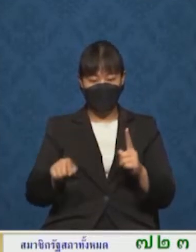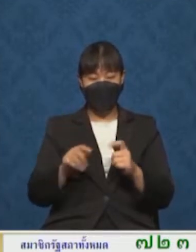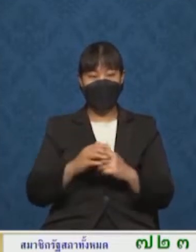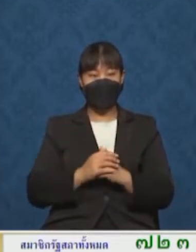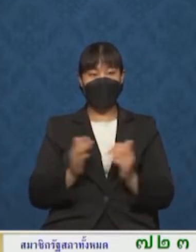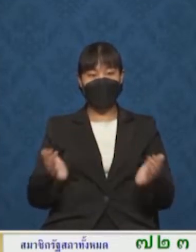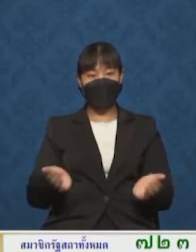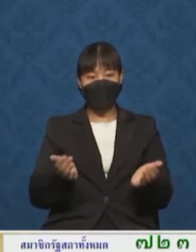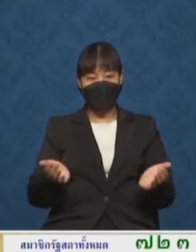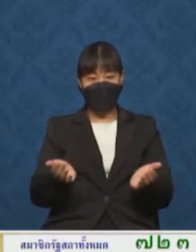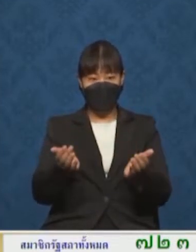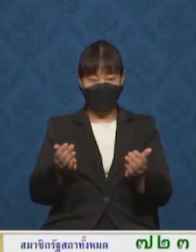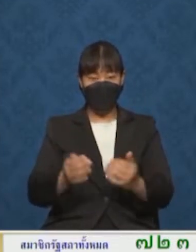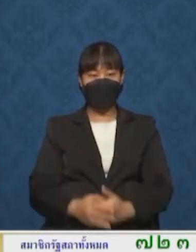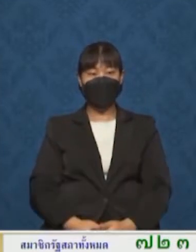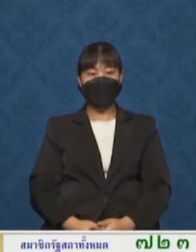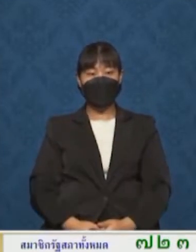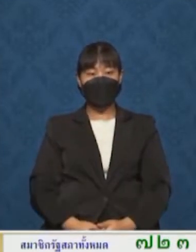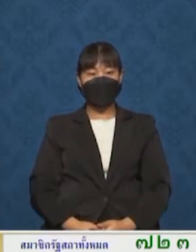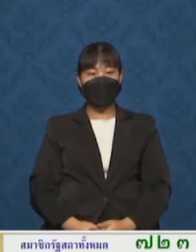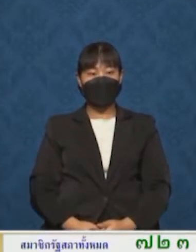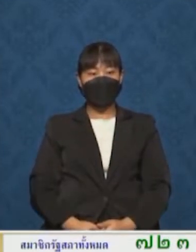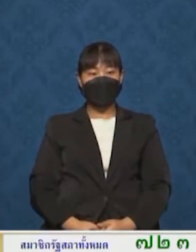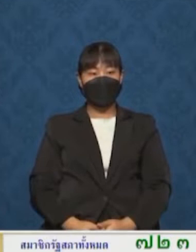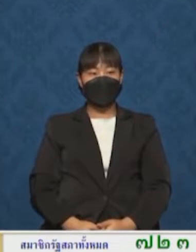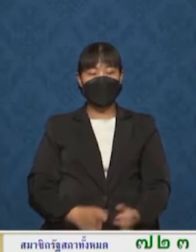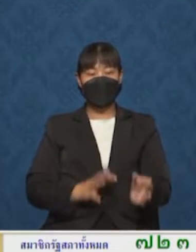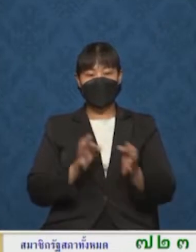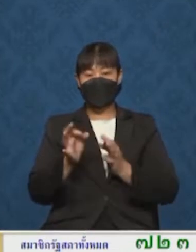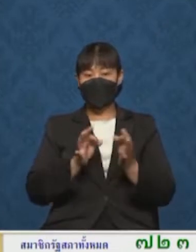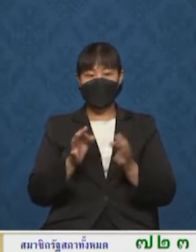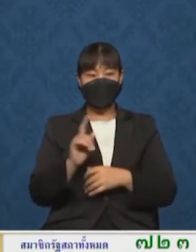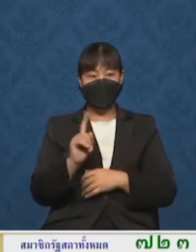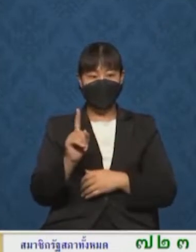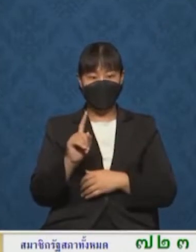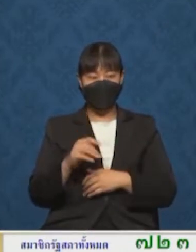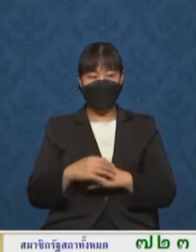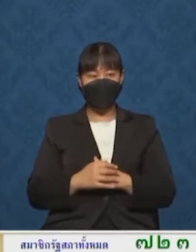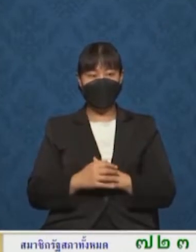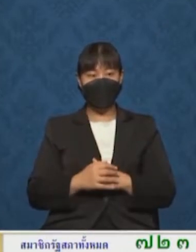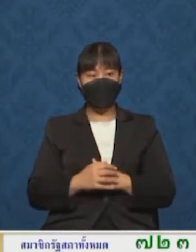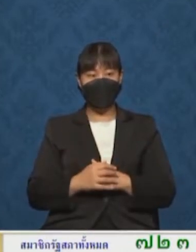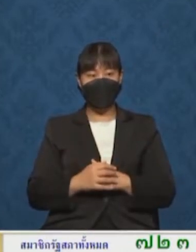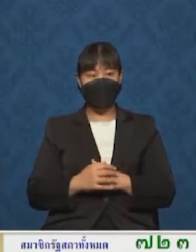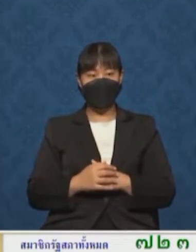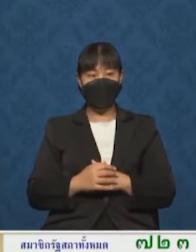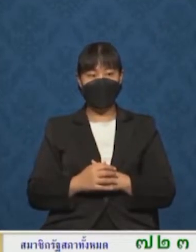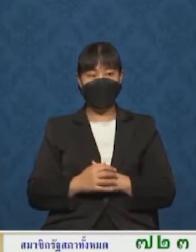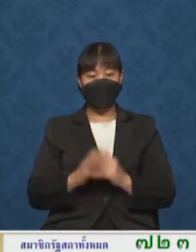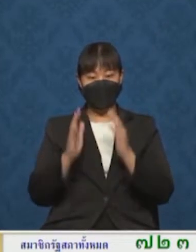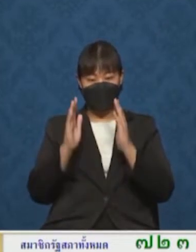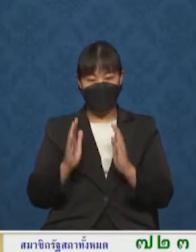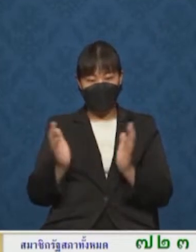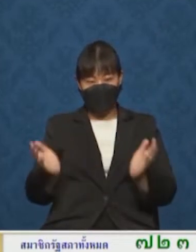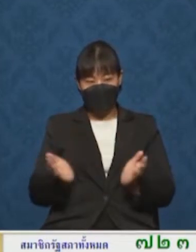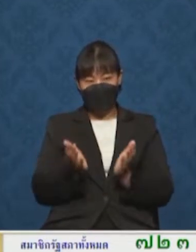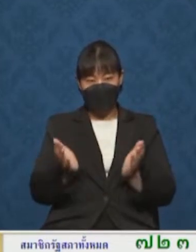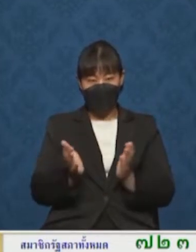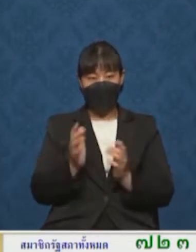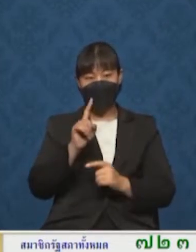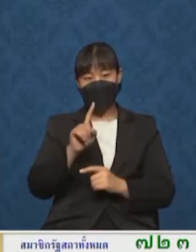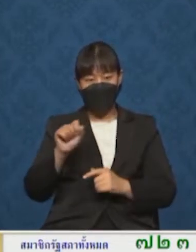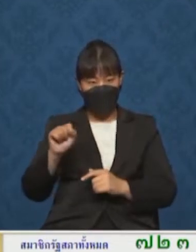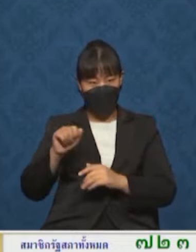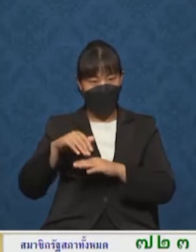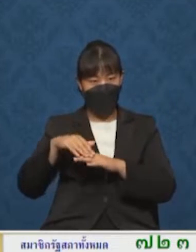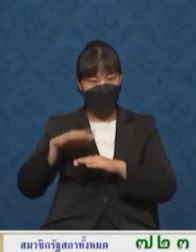้การสับหนุนขอเรียอยนี้นะครับการที่จะมีคนมาสัหนุนเป็นแสนคล ในละบอการ